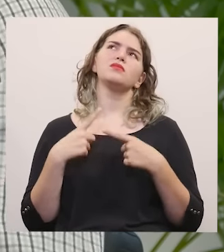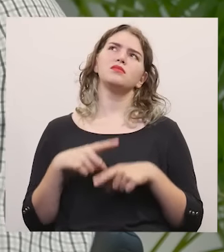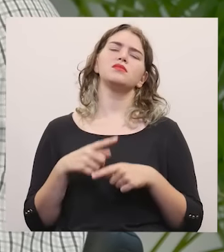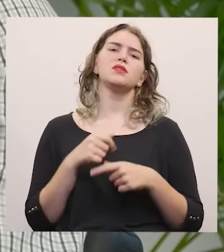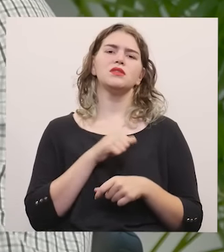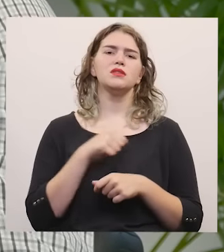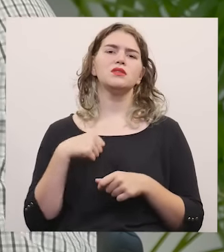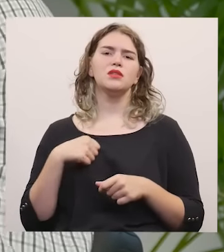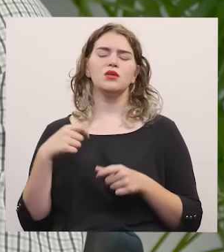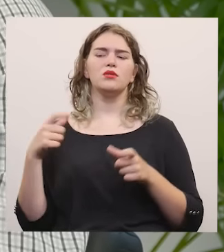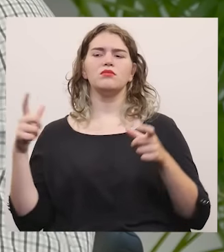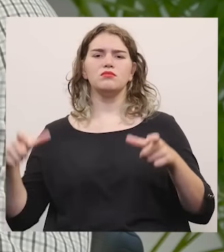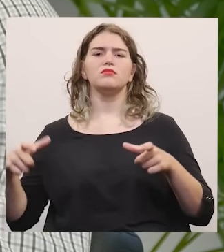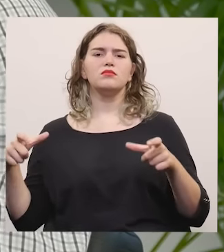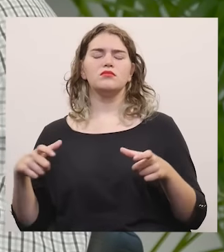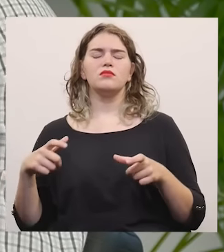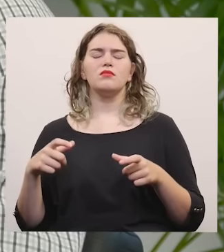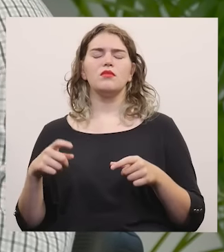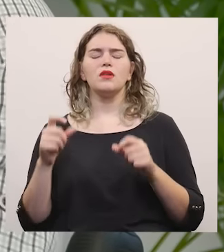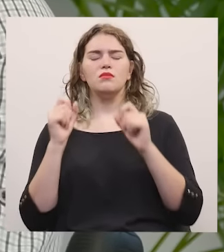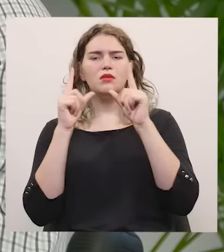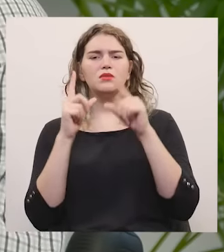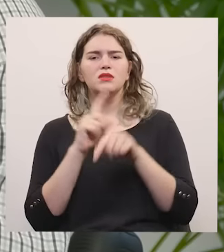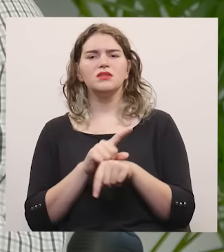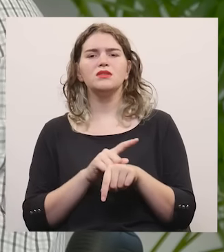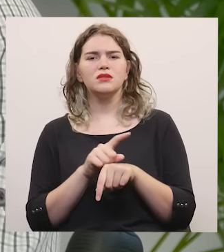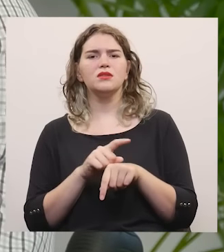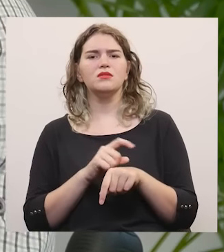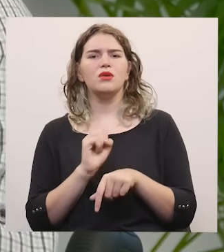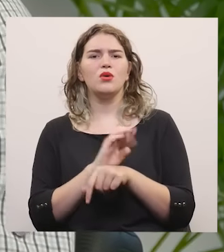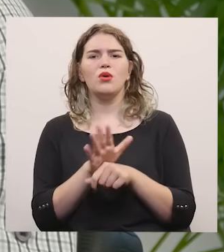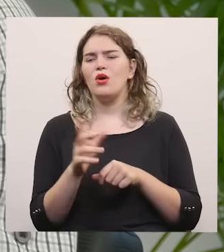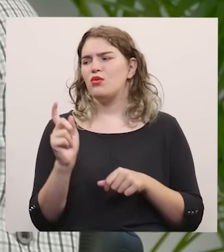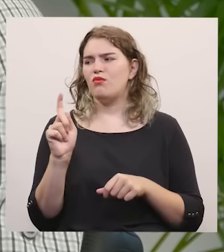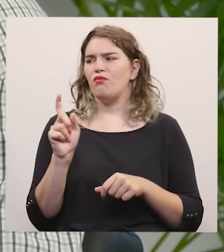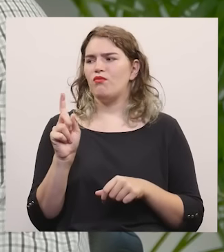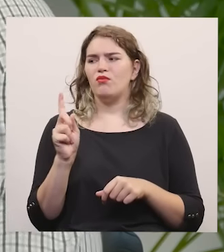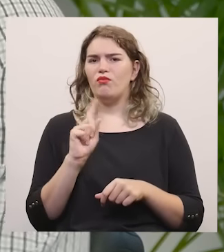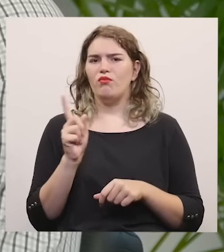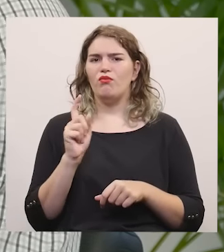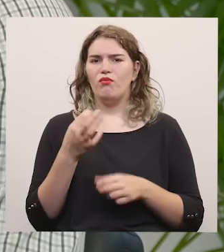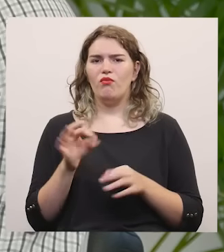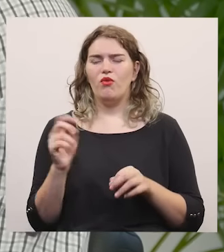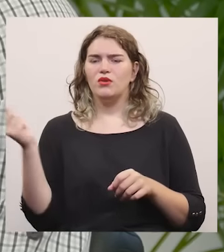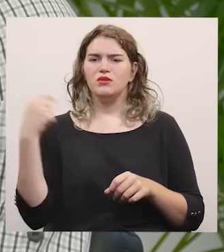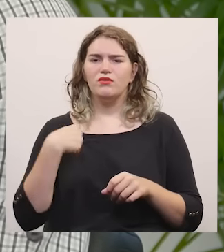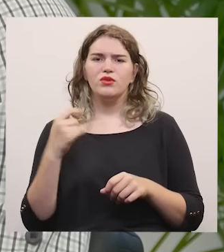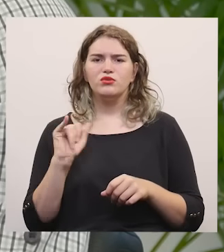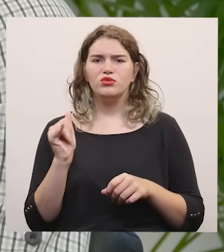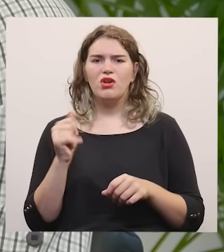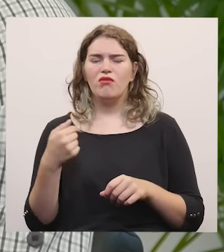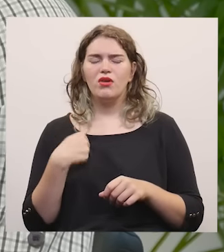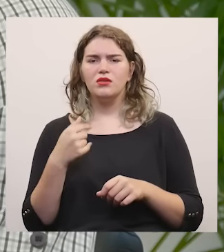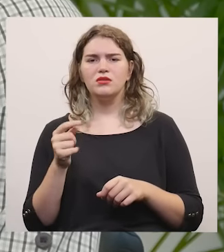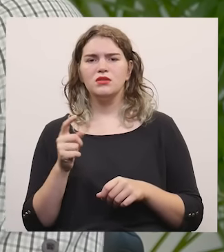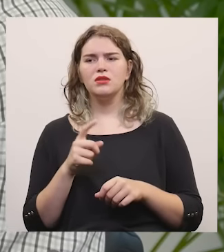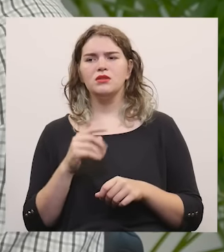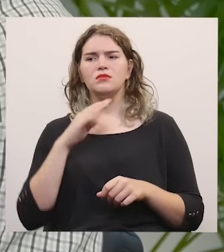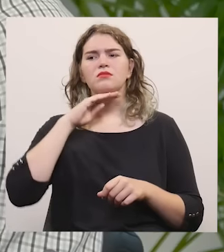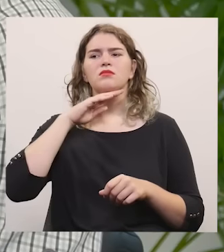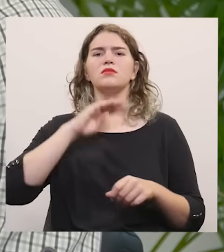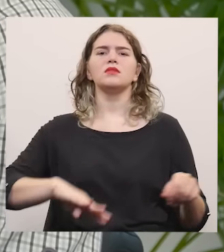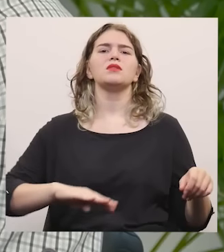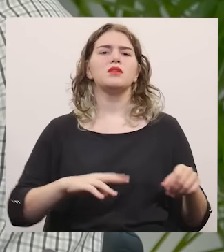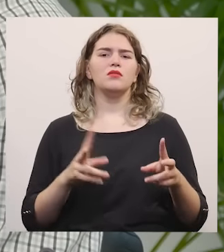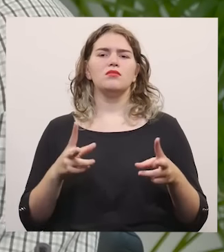Eram singur în acel salon, m-am trezit, era și perioada cu COVID, nu avea voie nimeni să vină la mine. M-am trezit și de la gât în jos